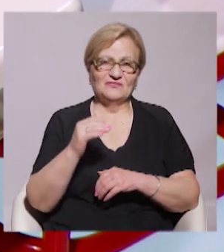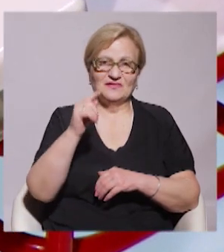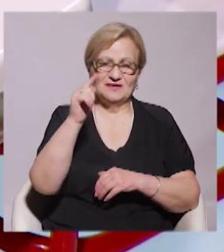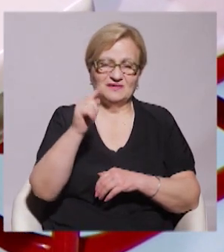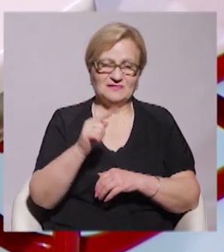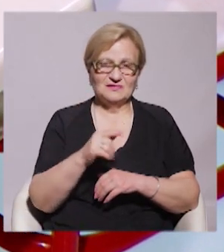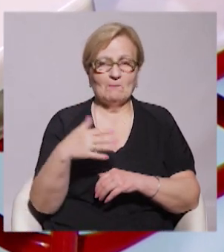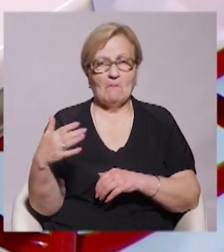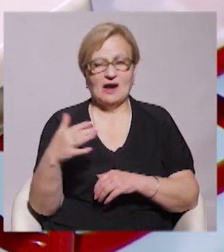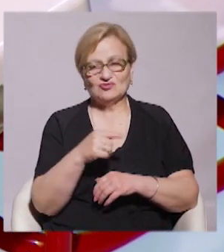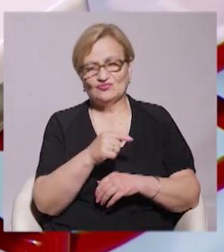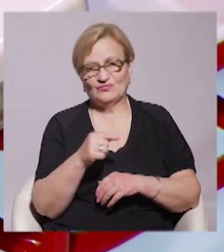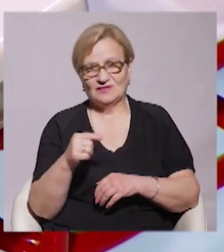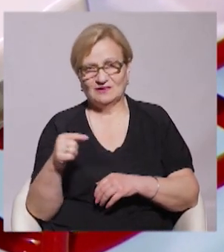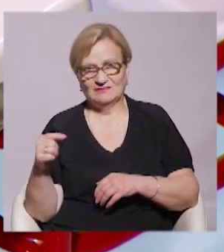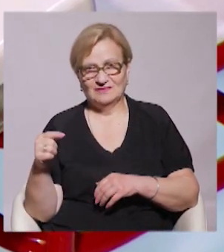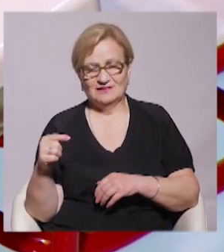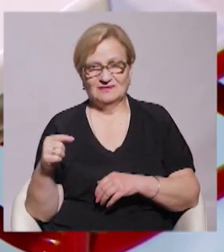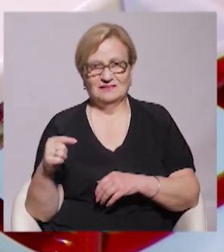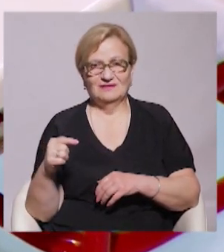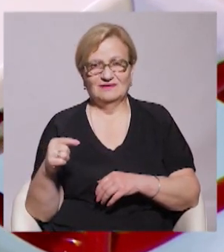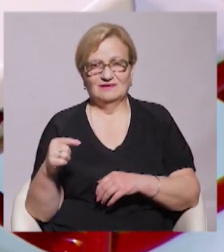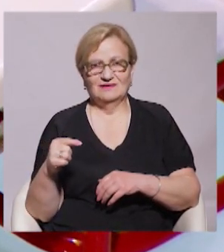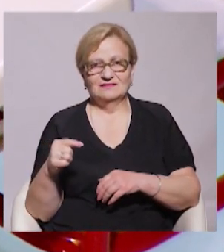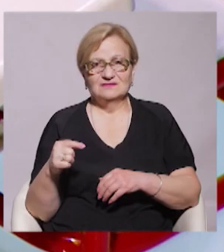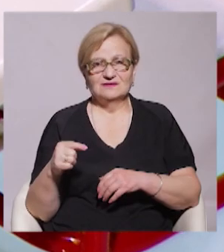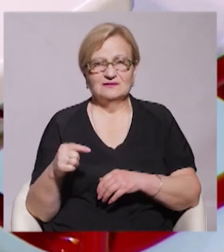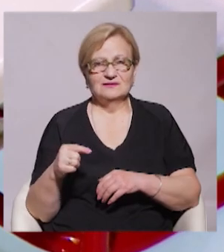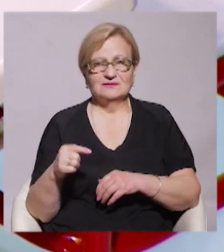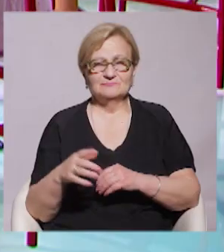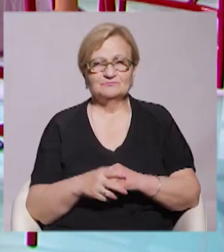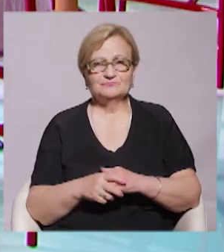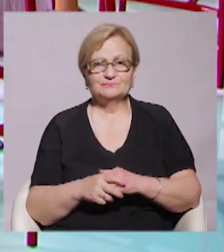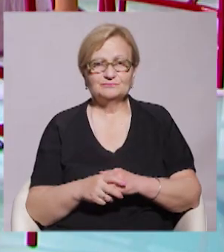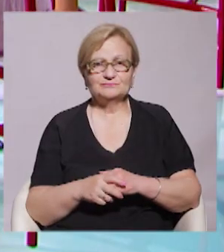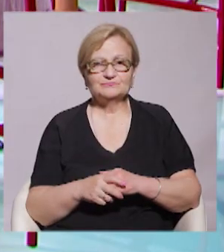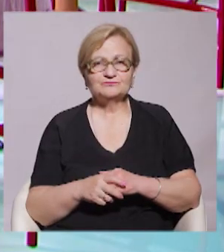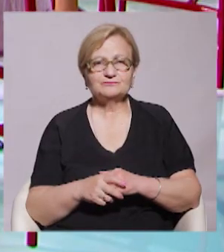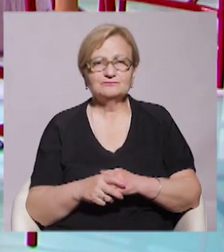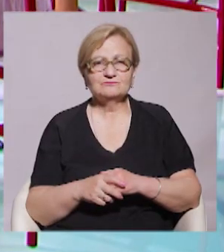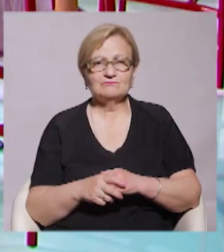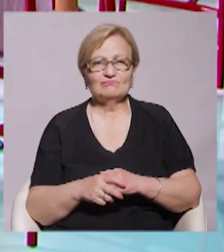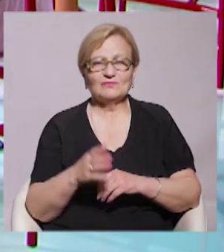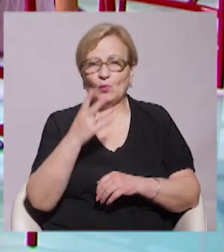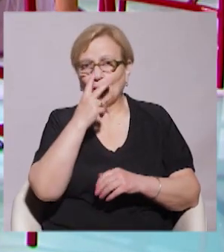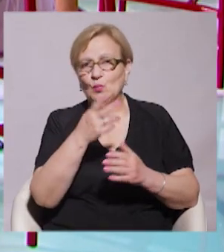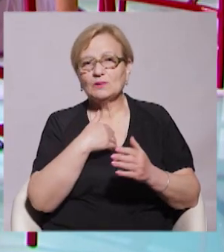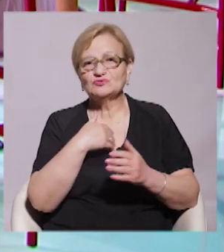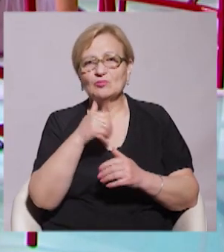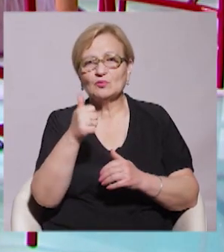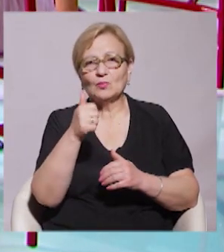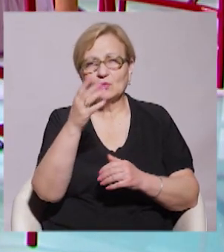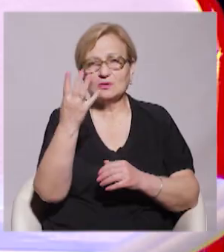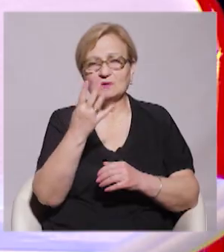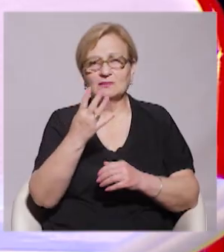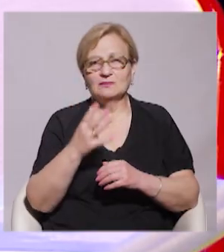გამოდი მარჯვნივ. სწორი ხაზით გამოდი და აი ახლა აი ასე ნახე, ჩემ ოთხიანს შეხედე. აი ახლა ესე